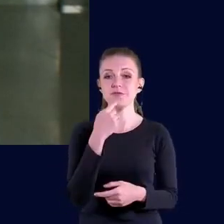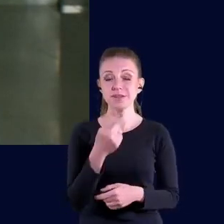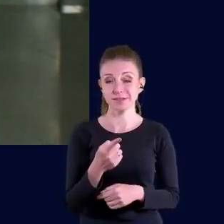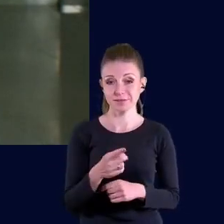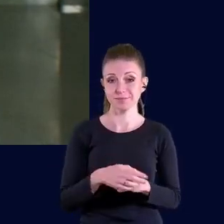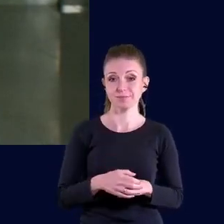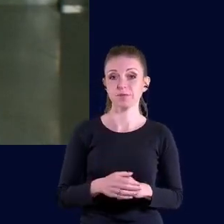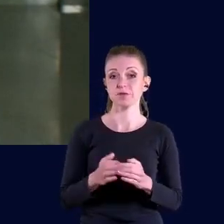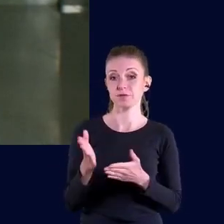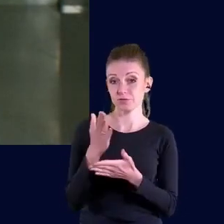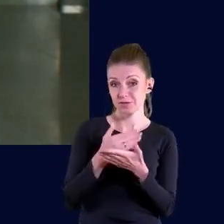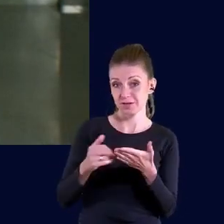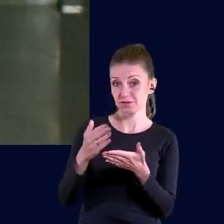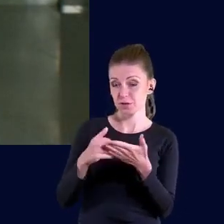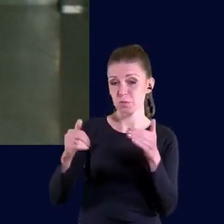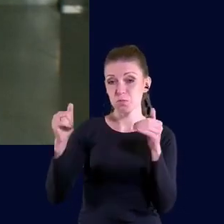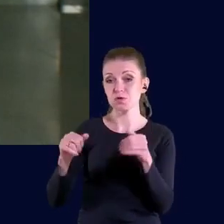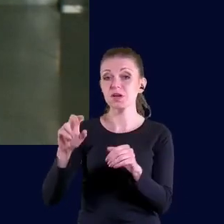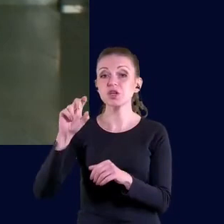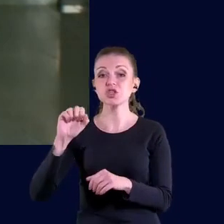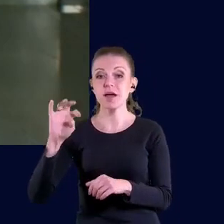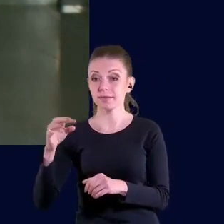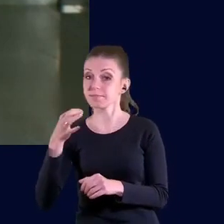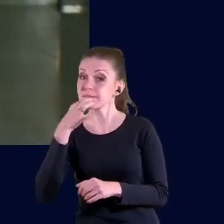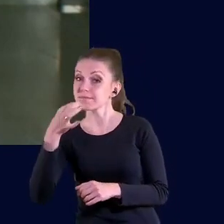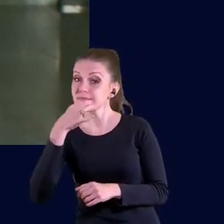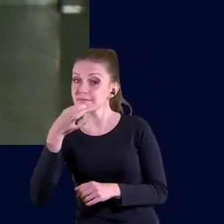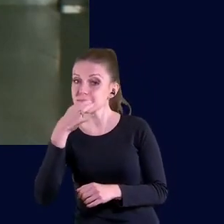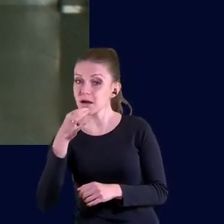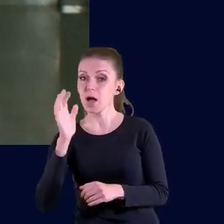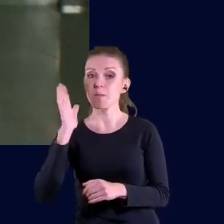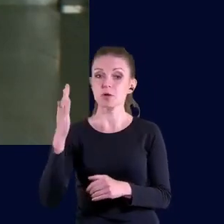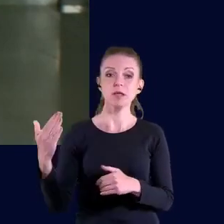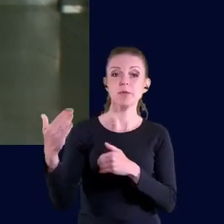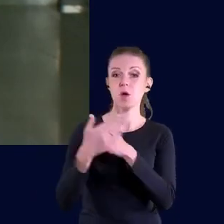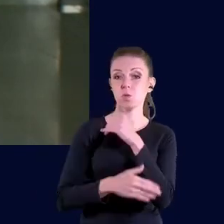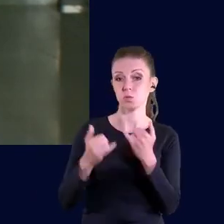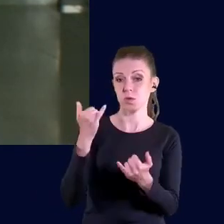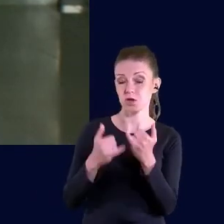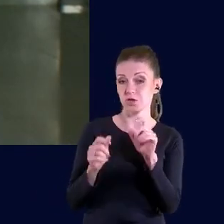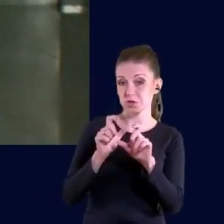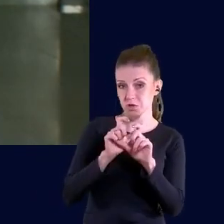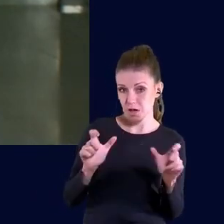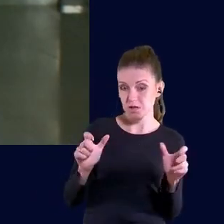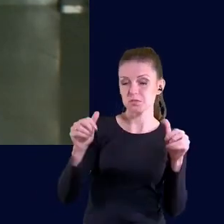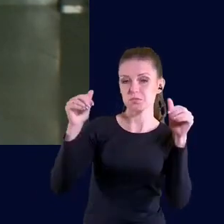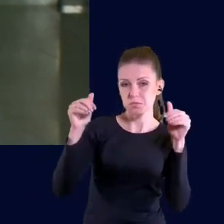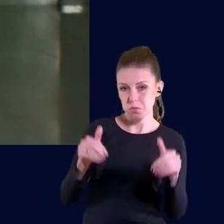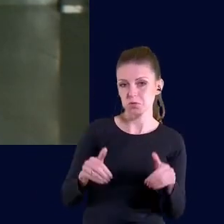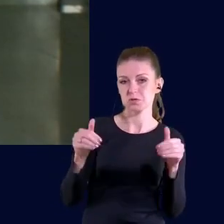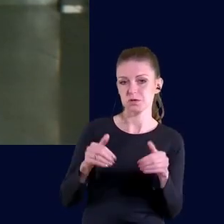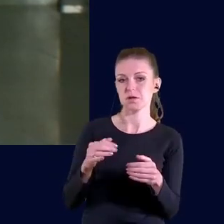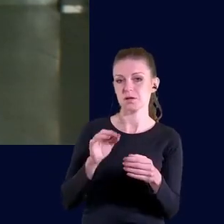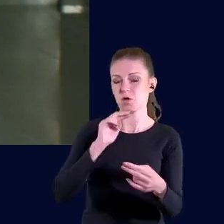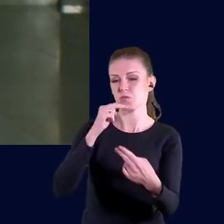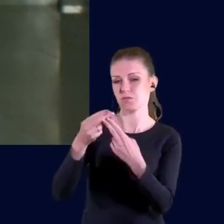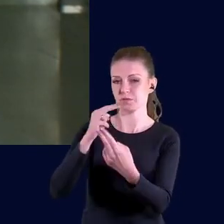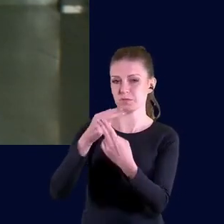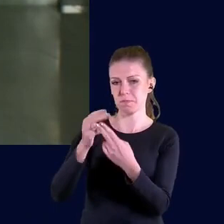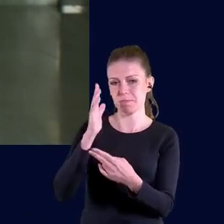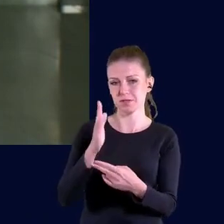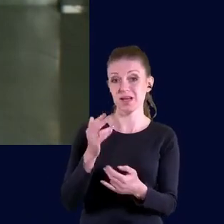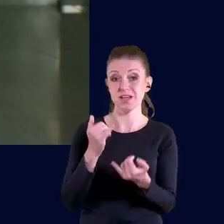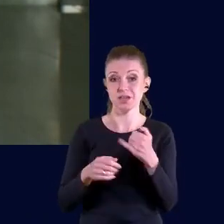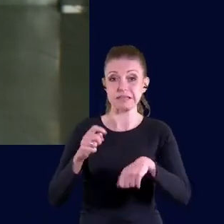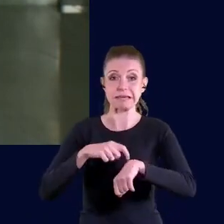trakcie sesji prosimy o zadawanie pytań na czacie jeśli czas na to pozwoli odpowiemy na pytania pod koniec tej sesji Jeśli natomiast